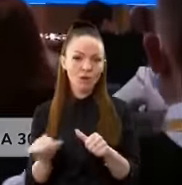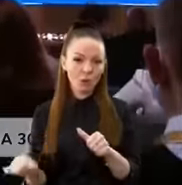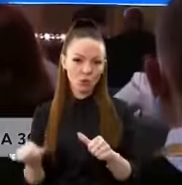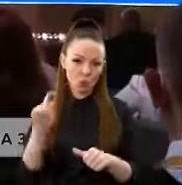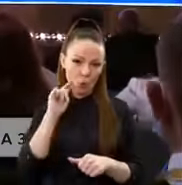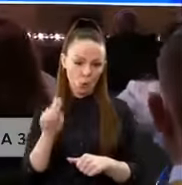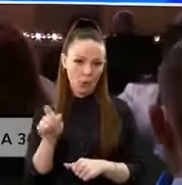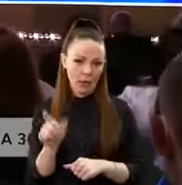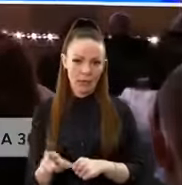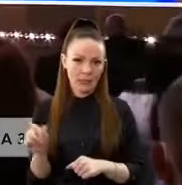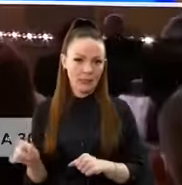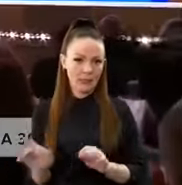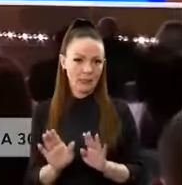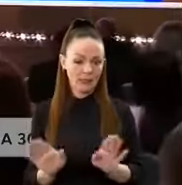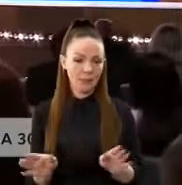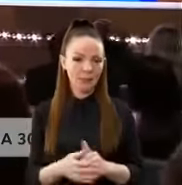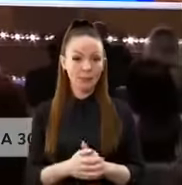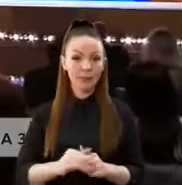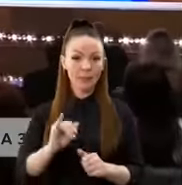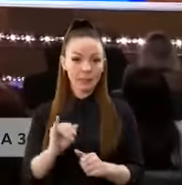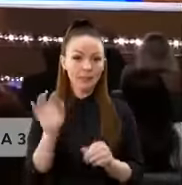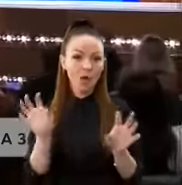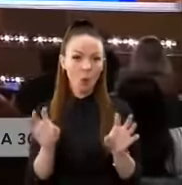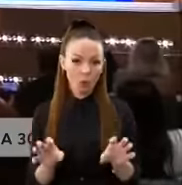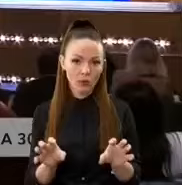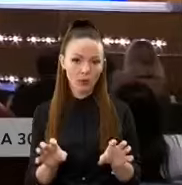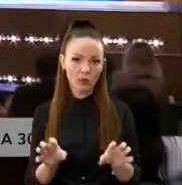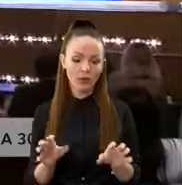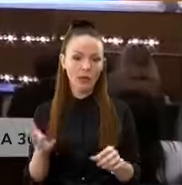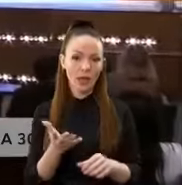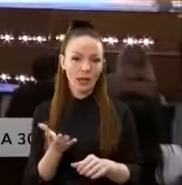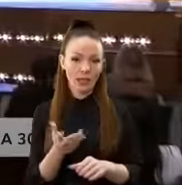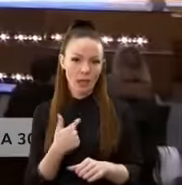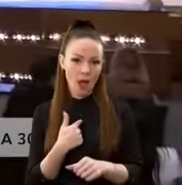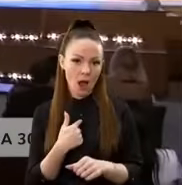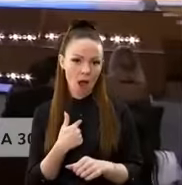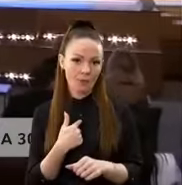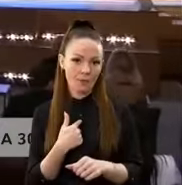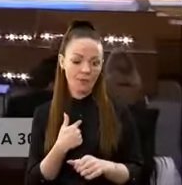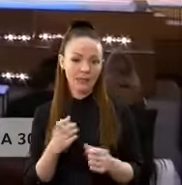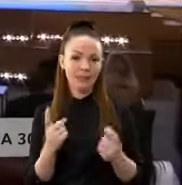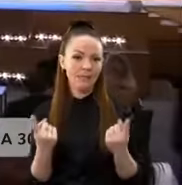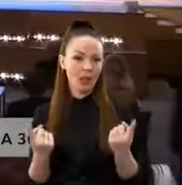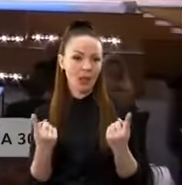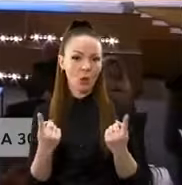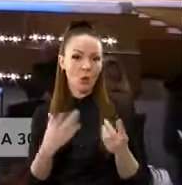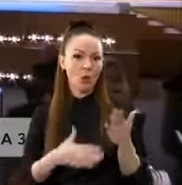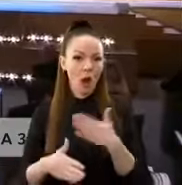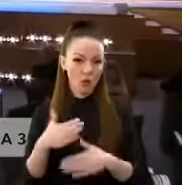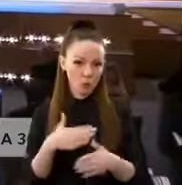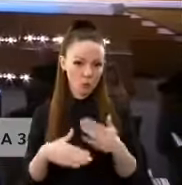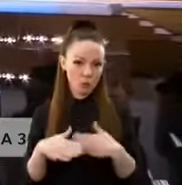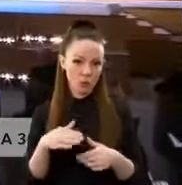українці. І закон, який я з великою радістю